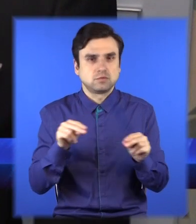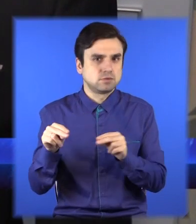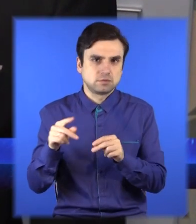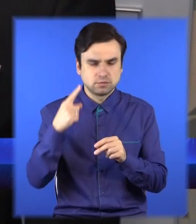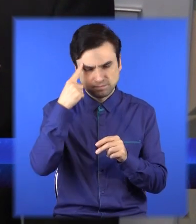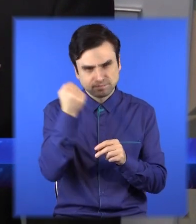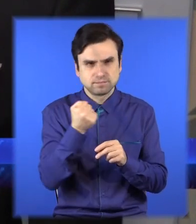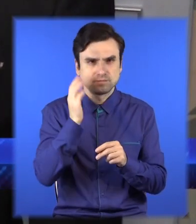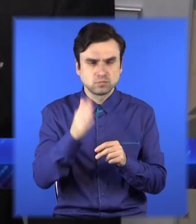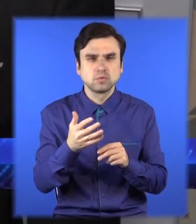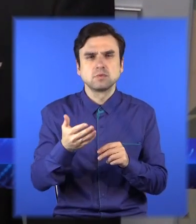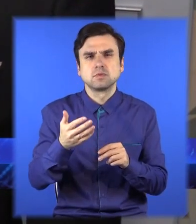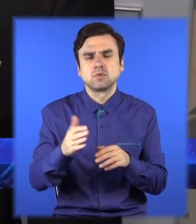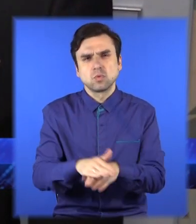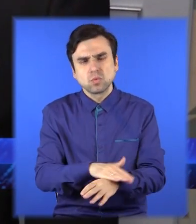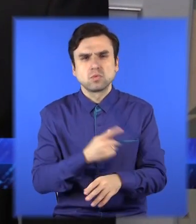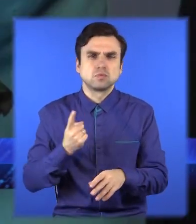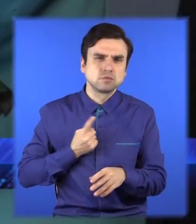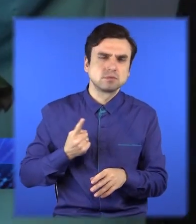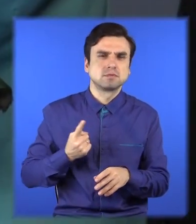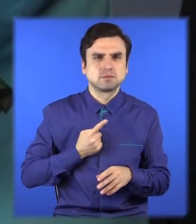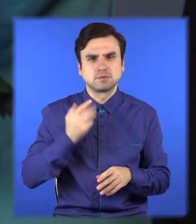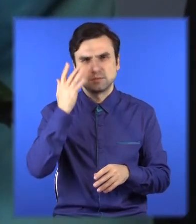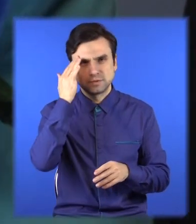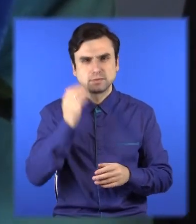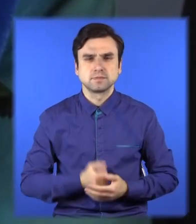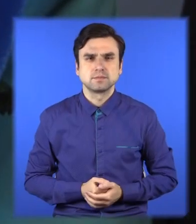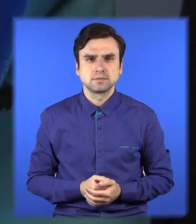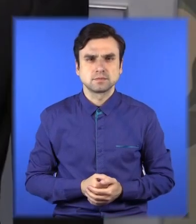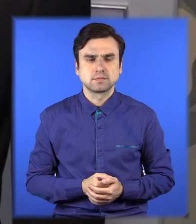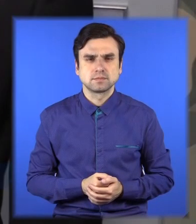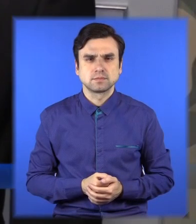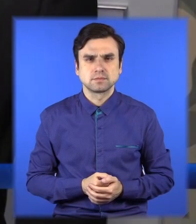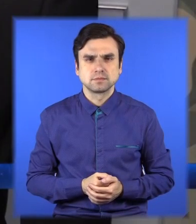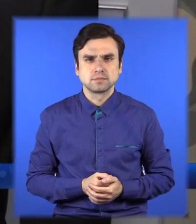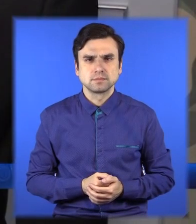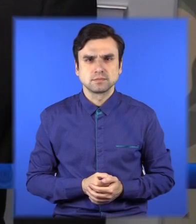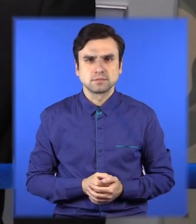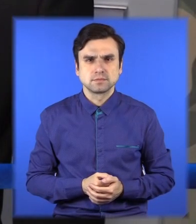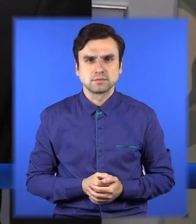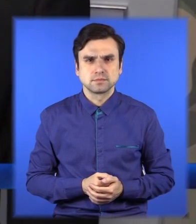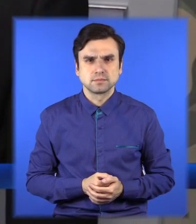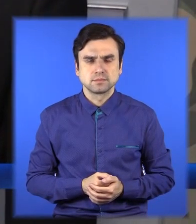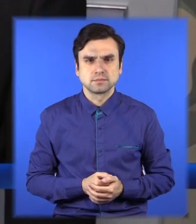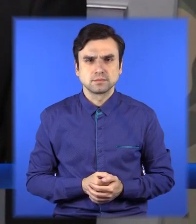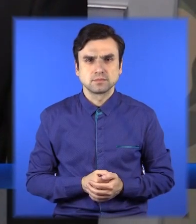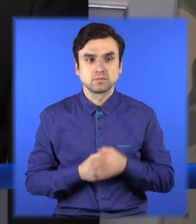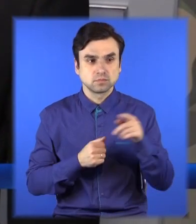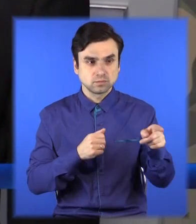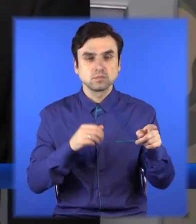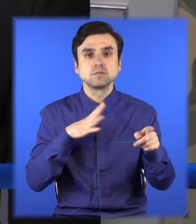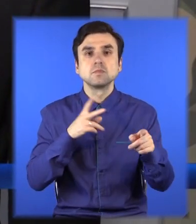дата. Ждали довгожданно. Як вам зробив пропозицію ваш чоловік? На коліна